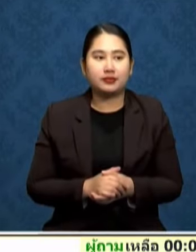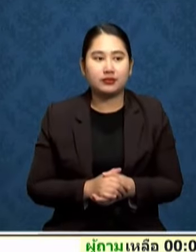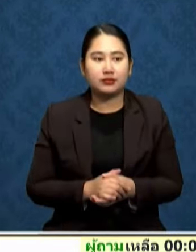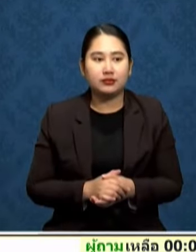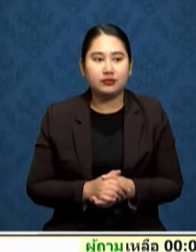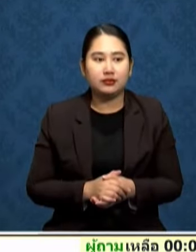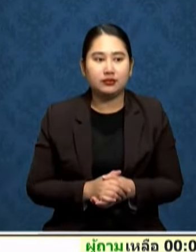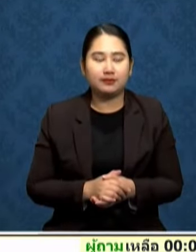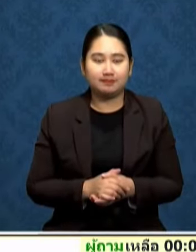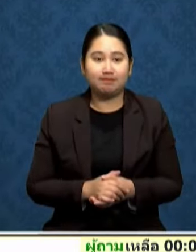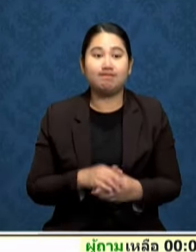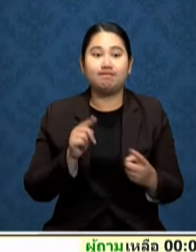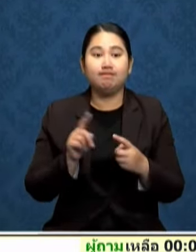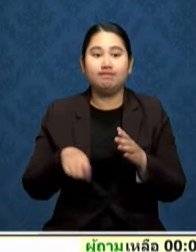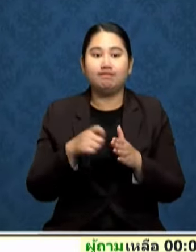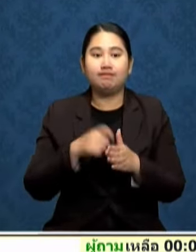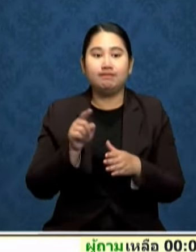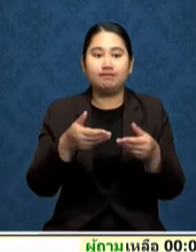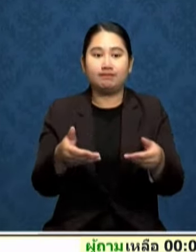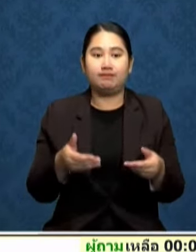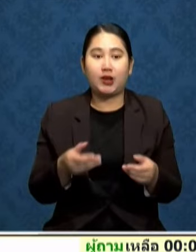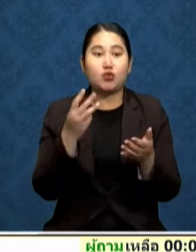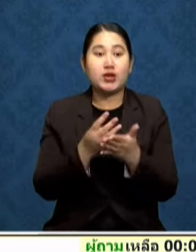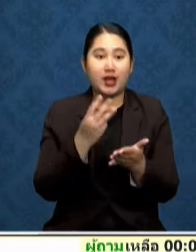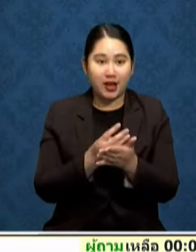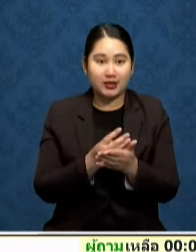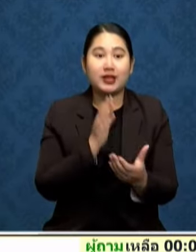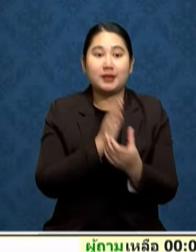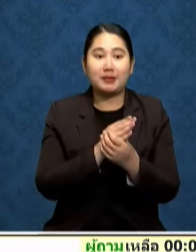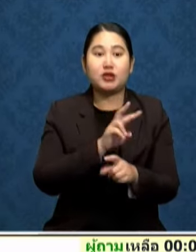ะการอ้างอิงจากเอกสารวิชาการฉบับที่